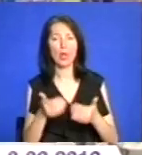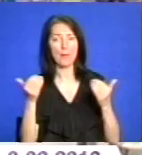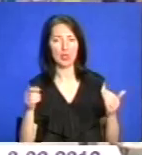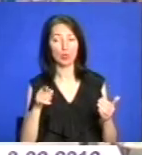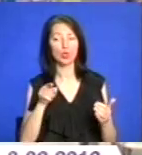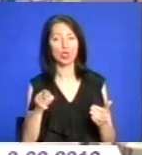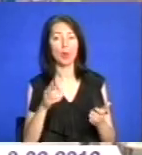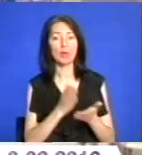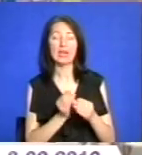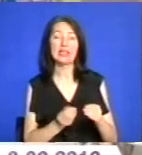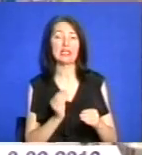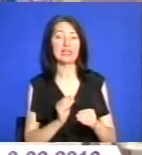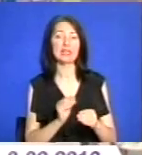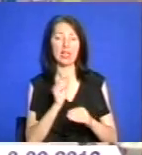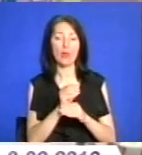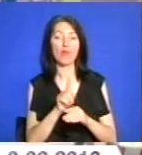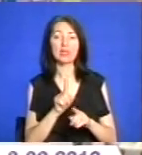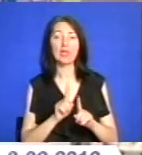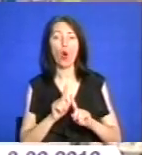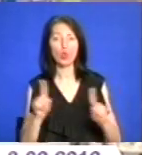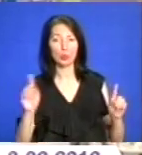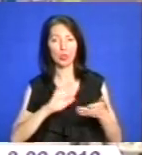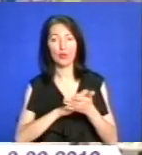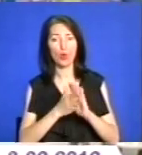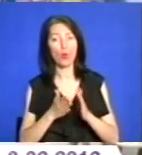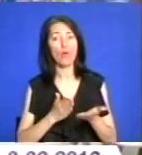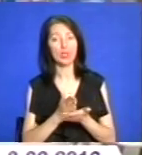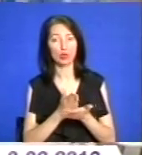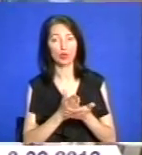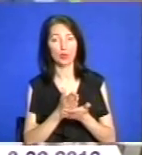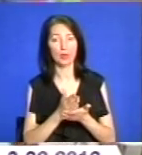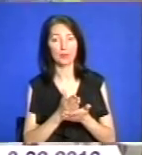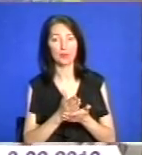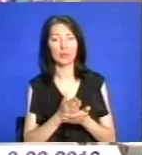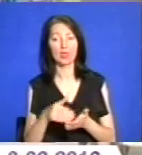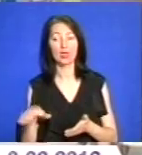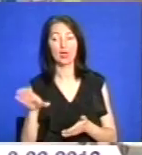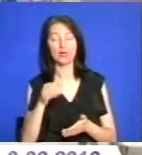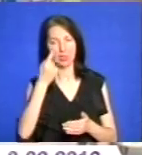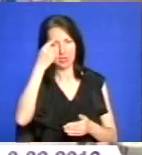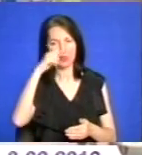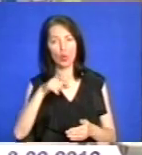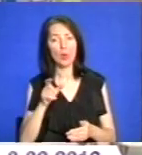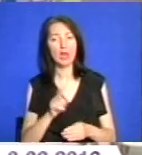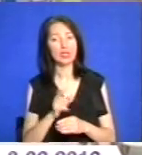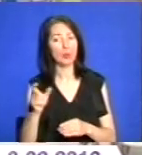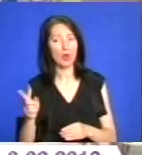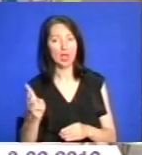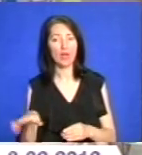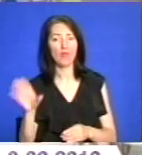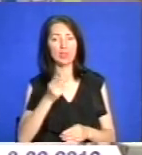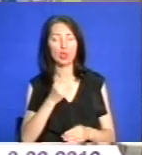що там йде надбавка за особливі умови служби. Всіх свідомих тернополян, всіх, хто